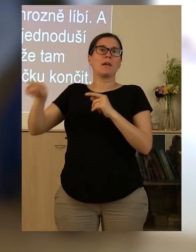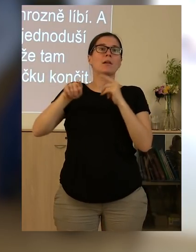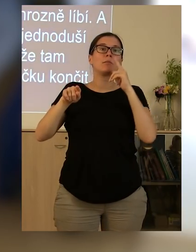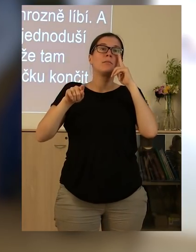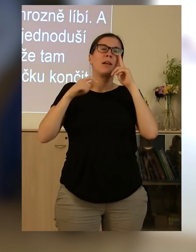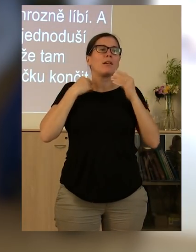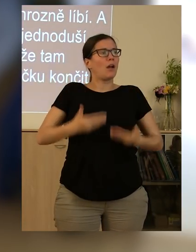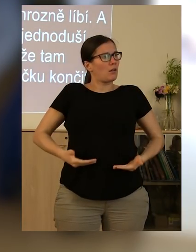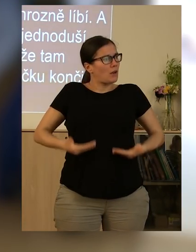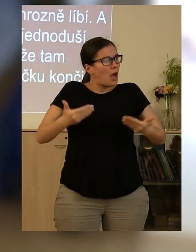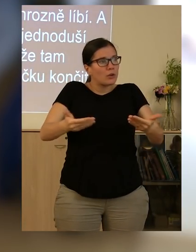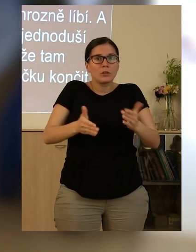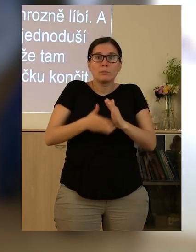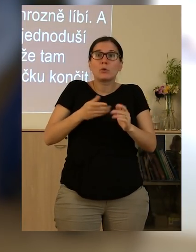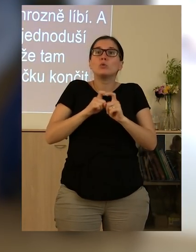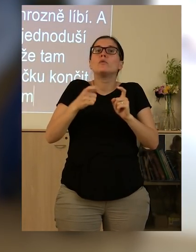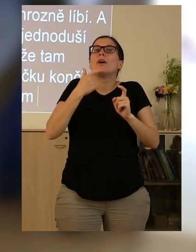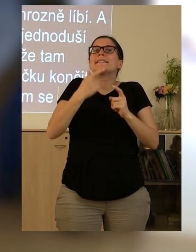se proto, abych posílil svého ducha.